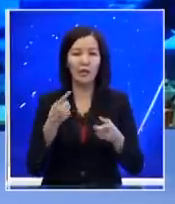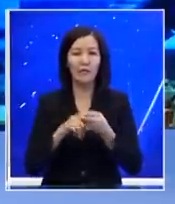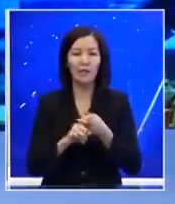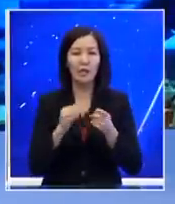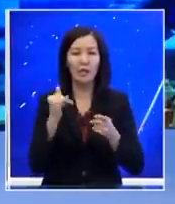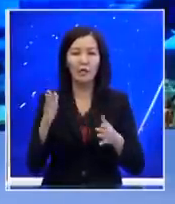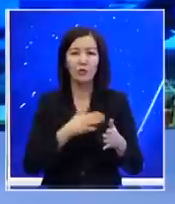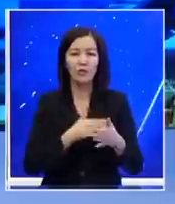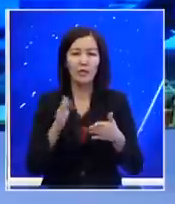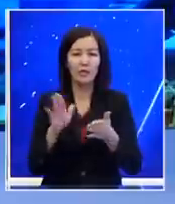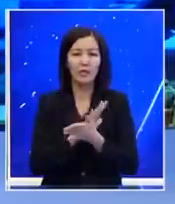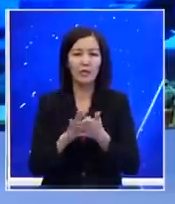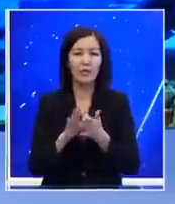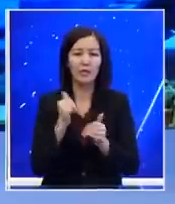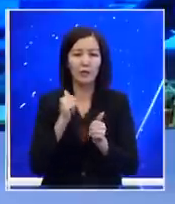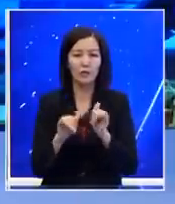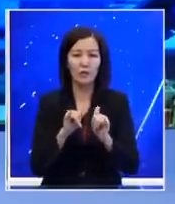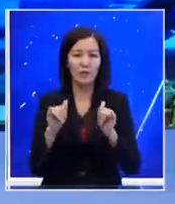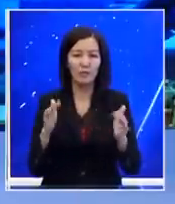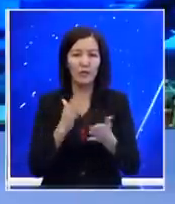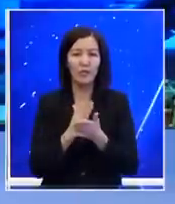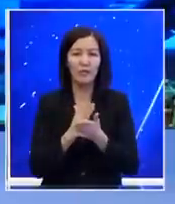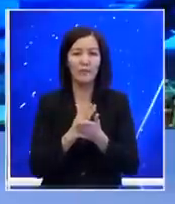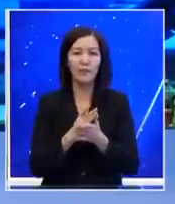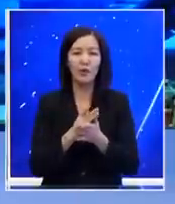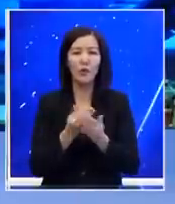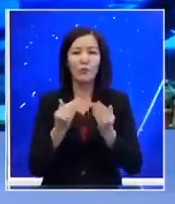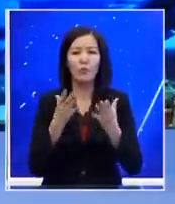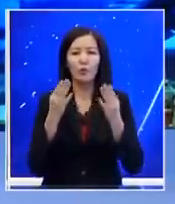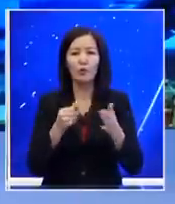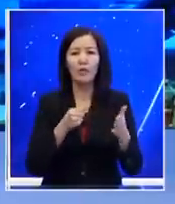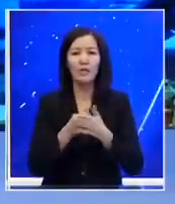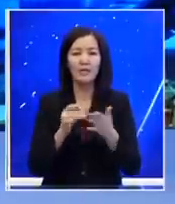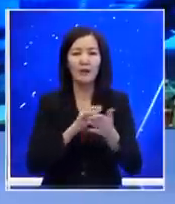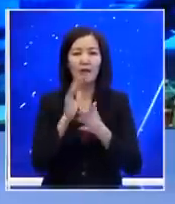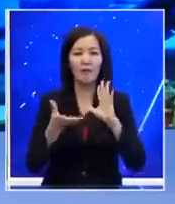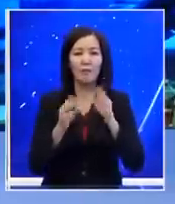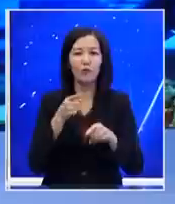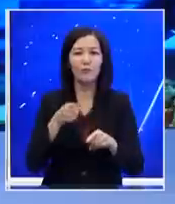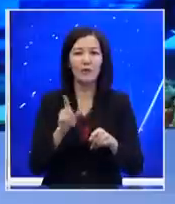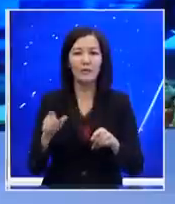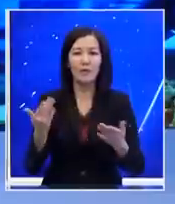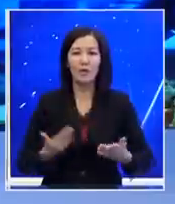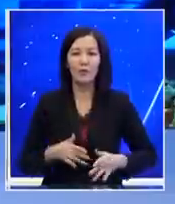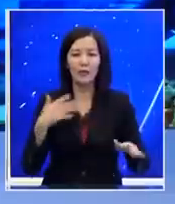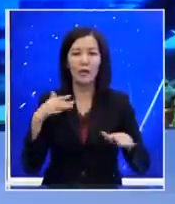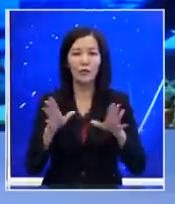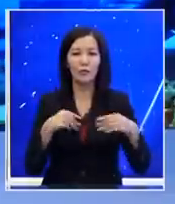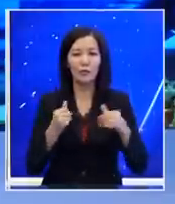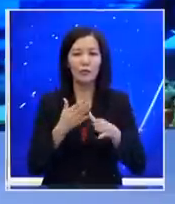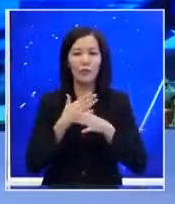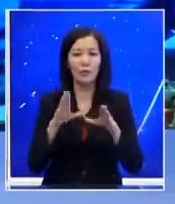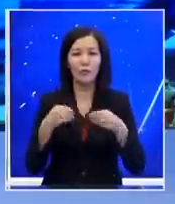жетісулық еріктілер жұмысы күннен күнге қарқын алып келеді. Олар осы уақытқа дейін қала бойынша мыңнан аса әлеуметтік әлжуаз